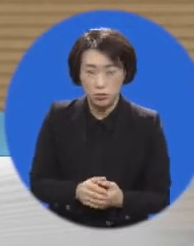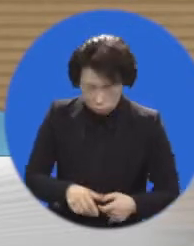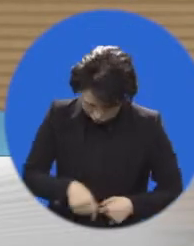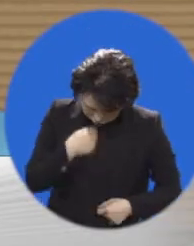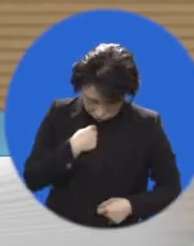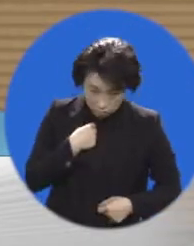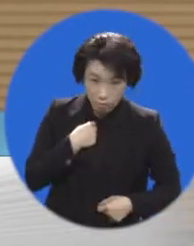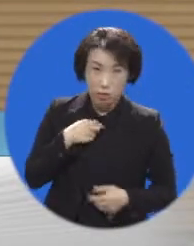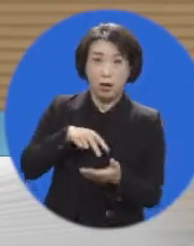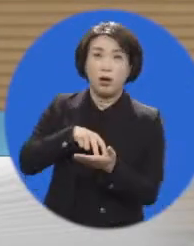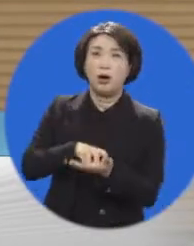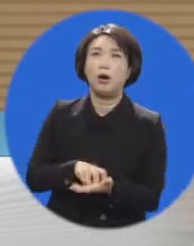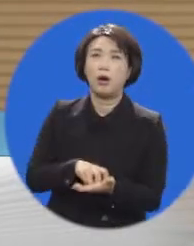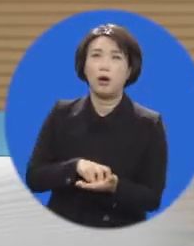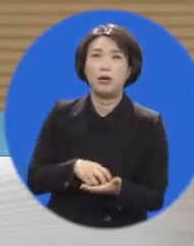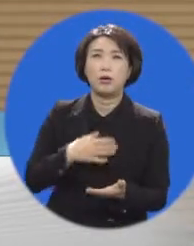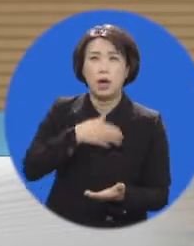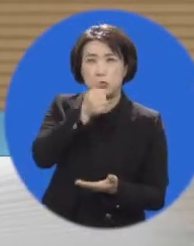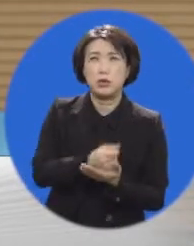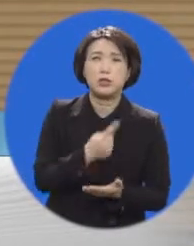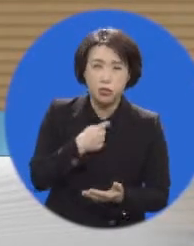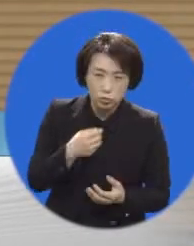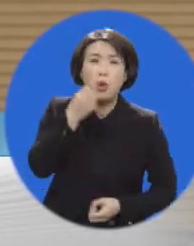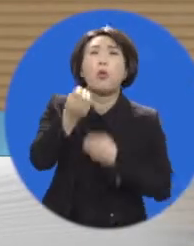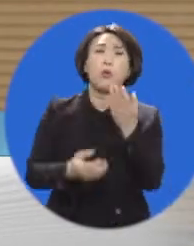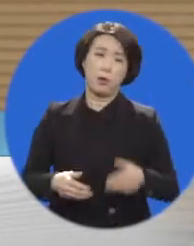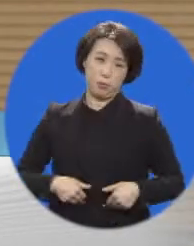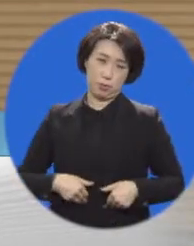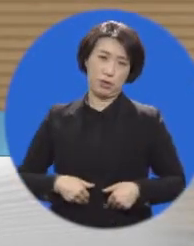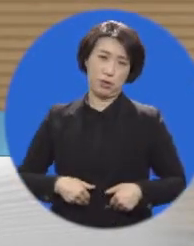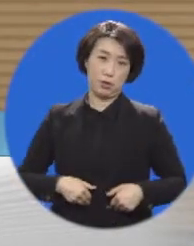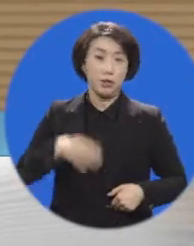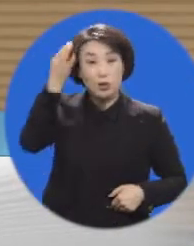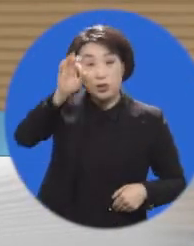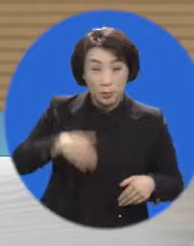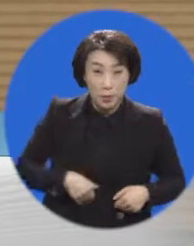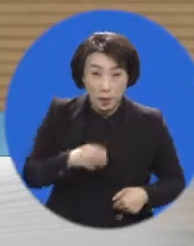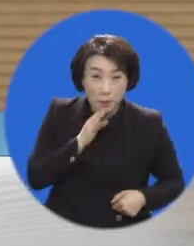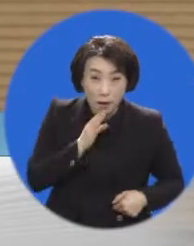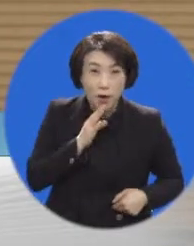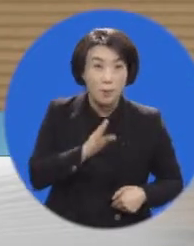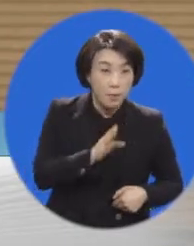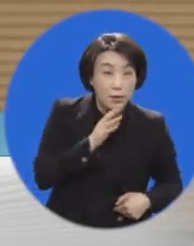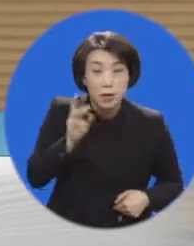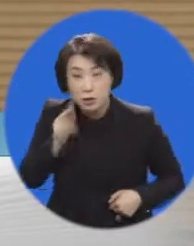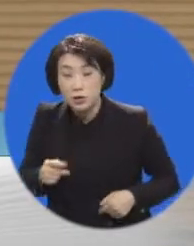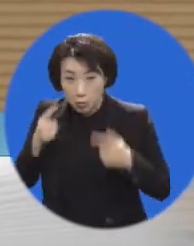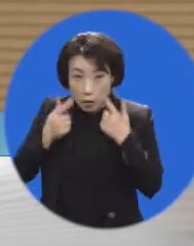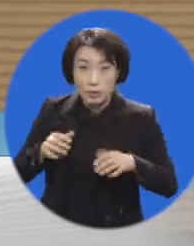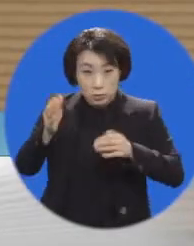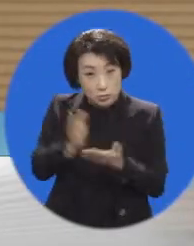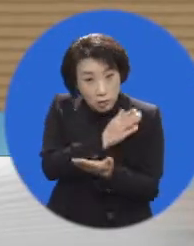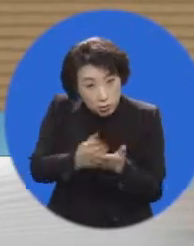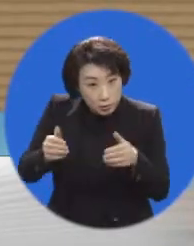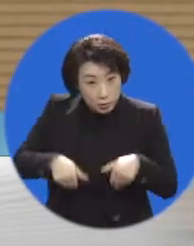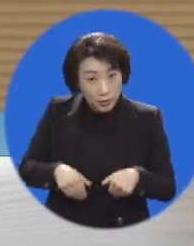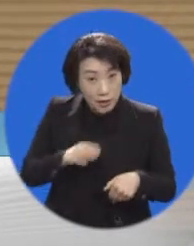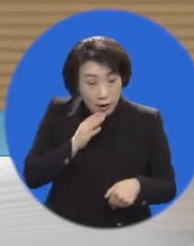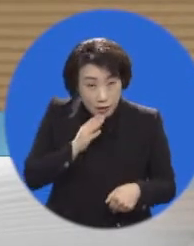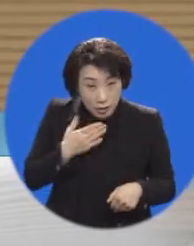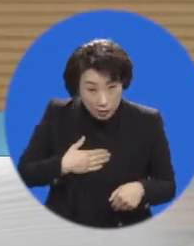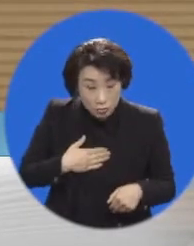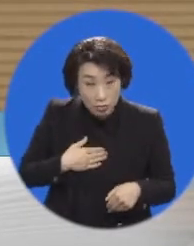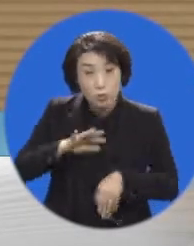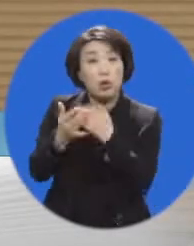솔직히 무릎 꿇고 죄면 죄라고 그래. 죄면 죄고 아니면 아니라고 해야 돼. 성경은 그렇게 돼